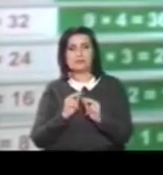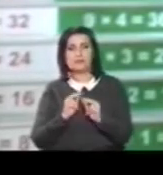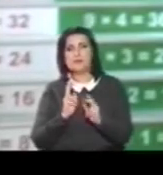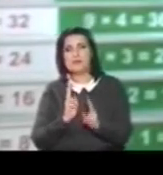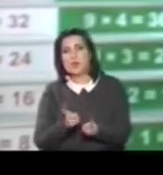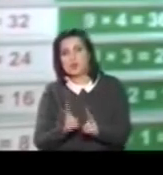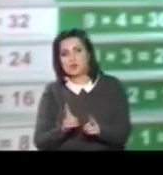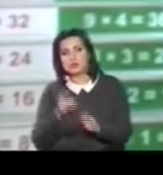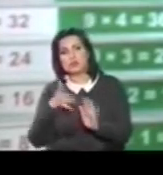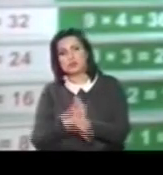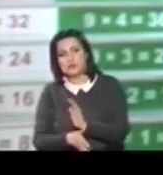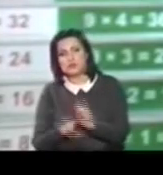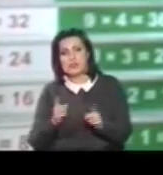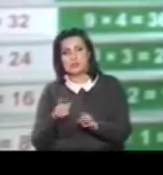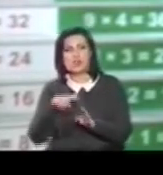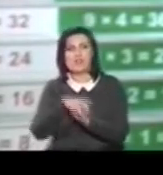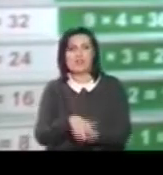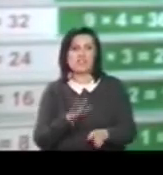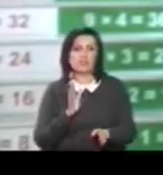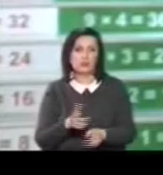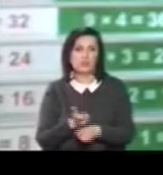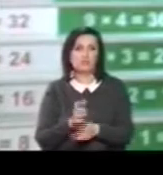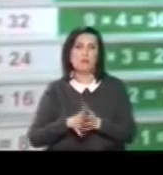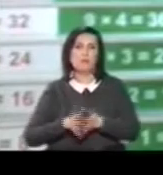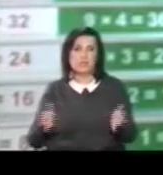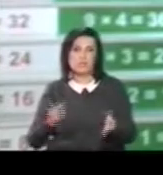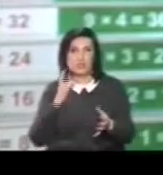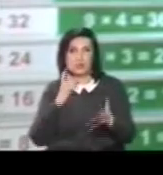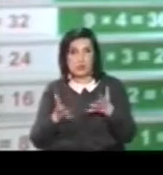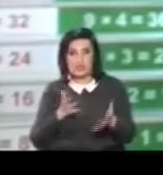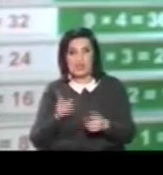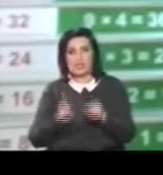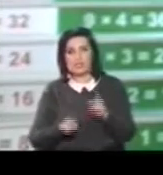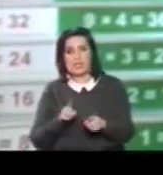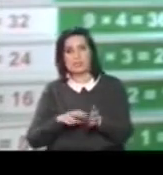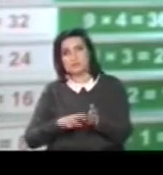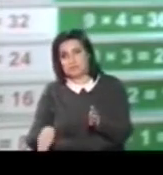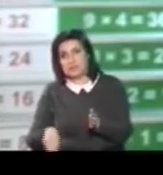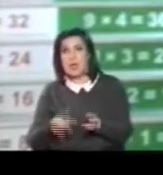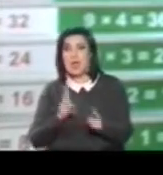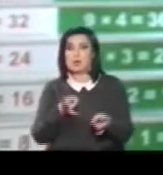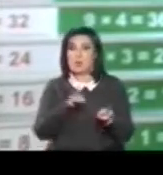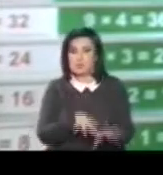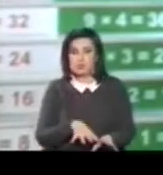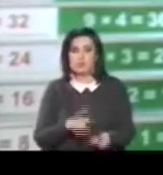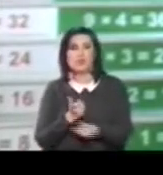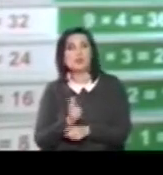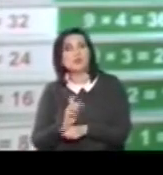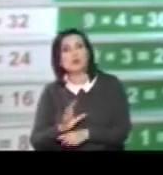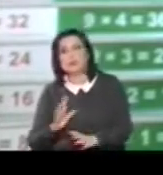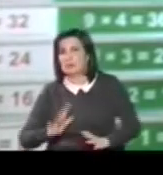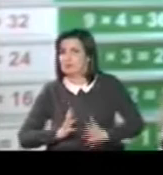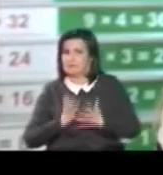хтось зрозумів, що навантаження буде дещо більшим, ніж уявляв, там дехто відпав, але ті, що лишилися, вони з дуже